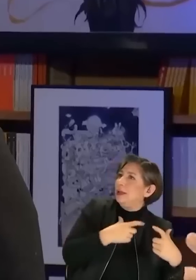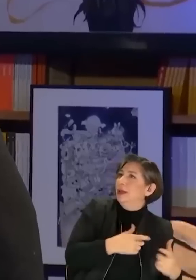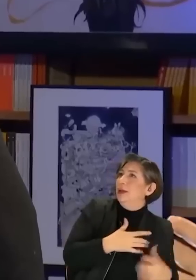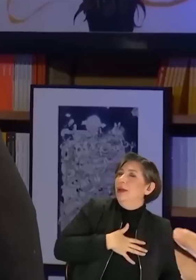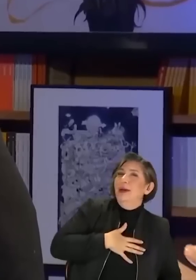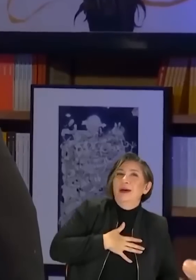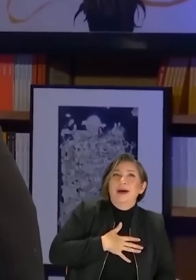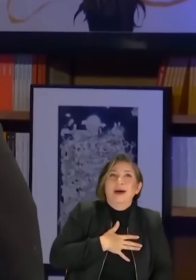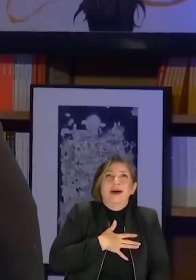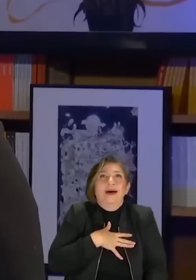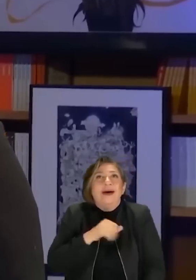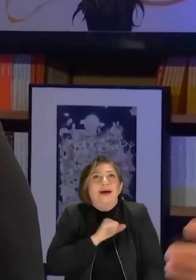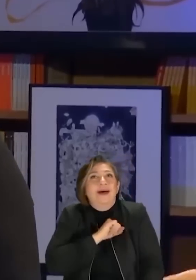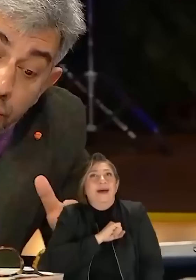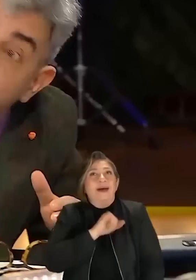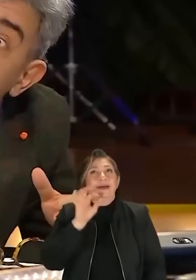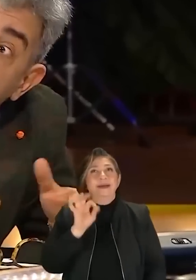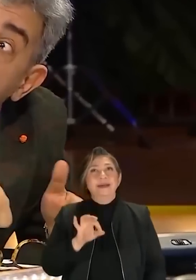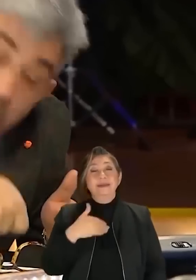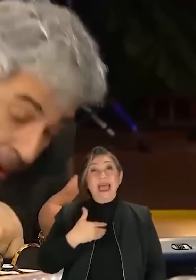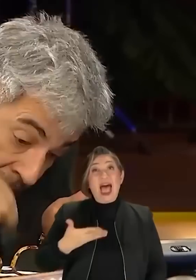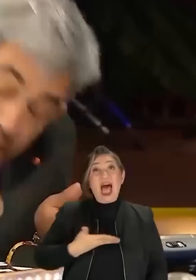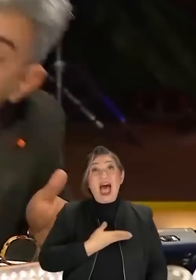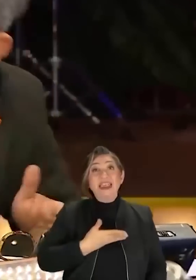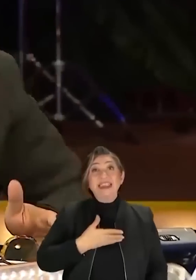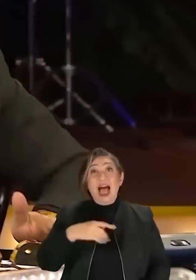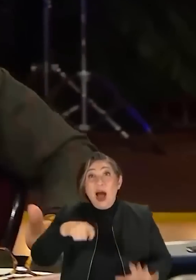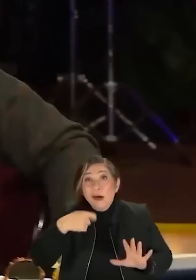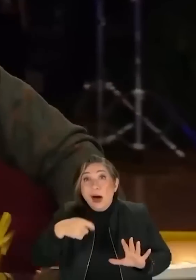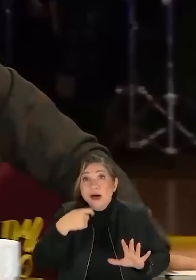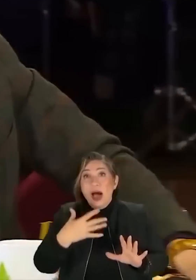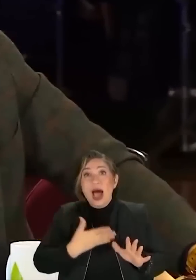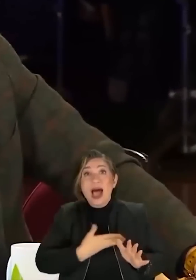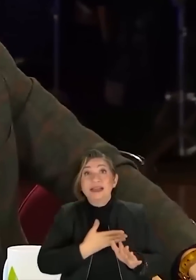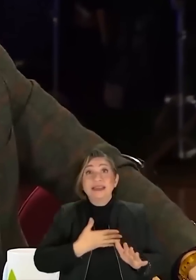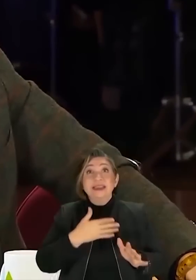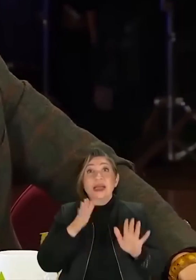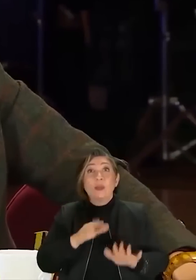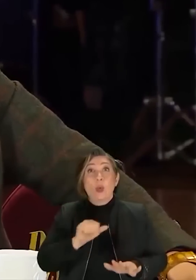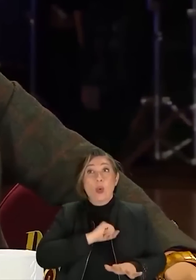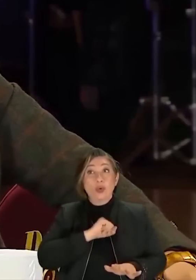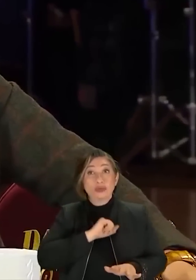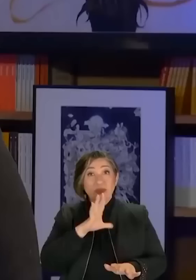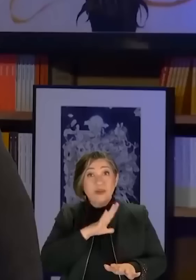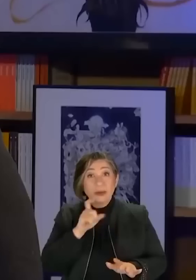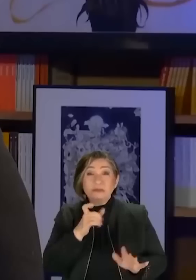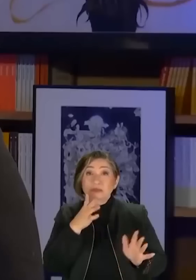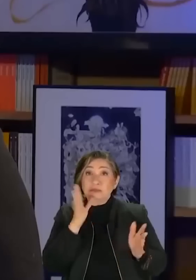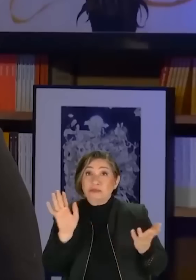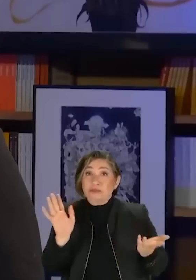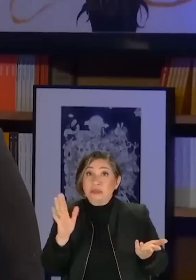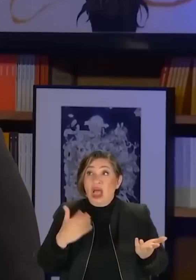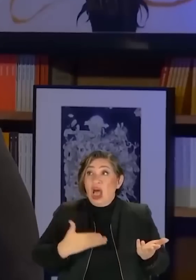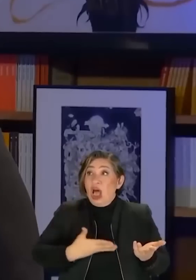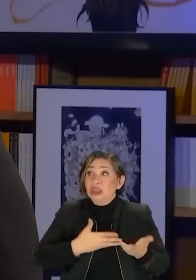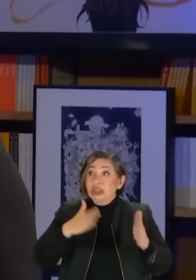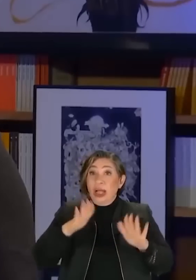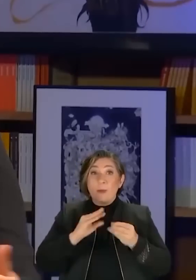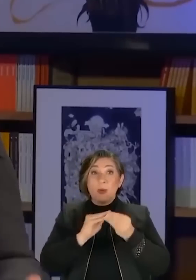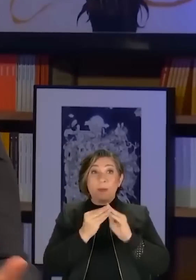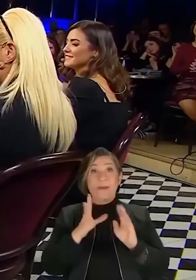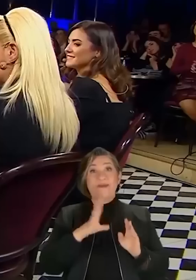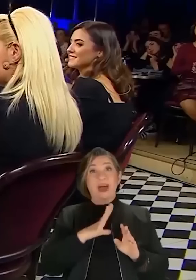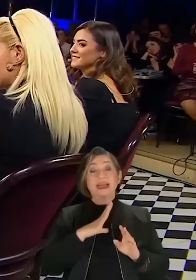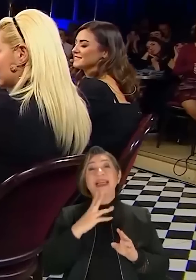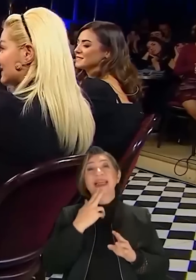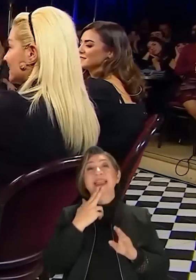ye korkuyoruz. Biz de acaba bir aç kalma tamam şeyi mi var, sıkıntısı mı var, korkusu mu var? Bilmiyorum. Bir aç kalma problemi var.